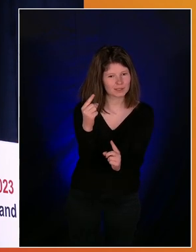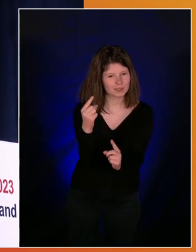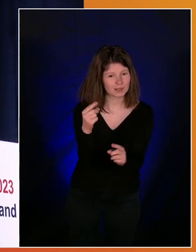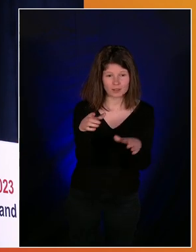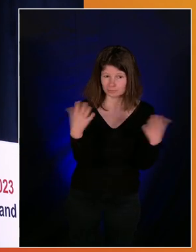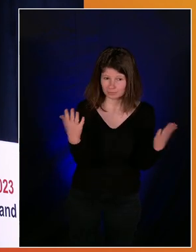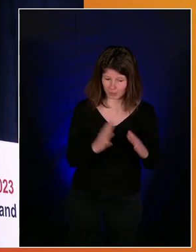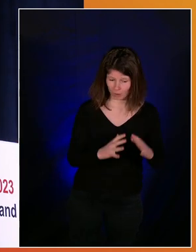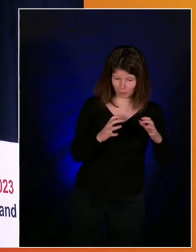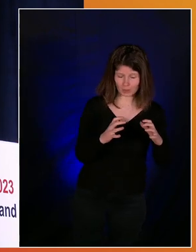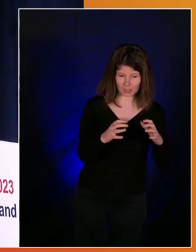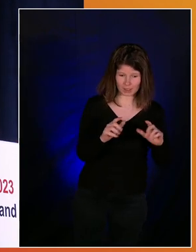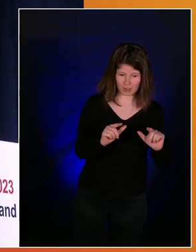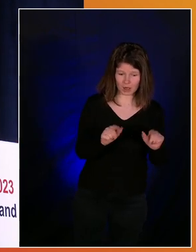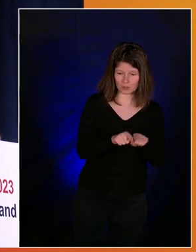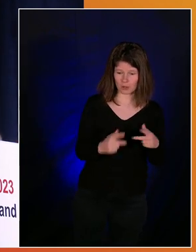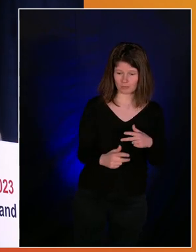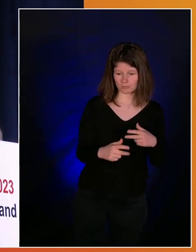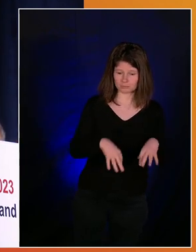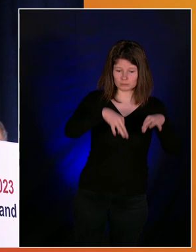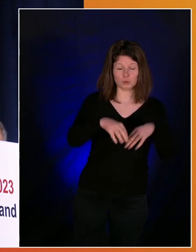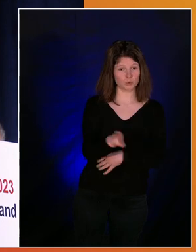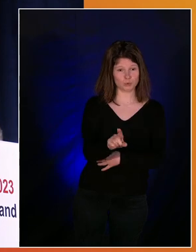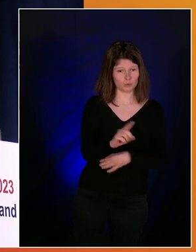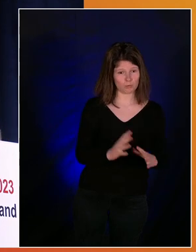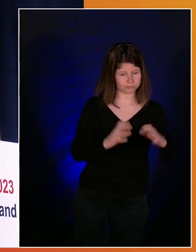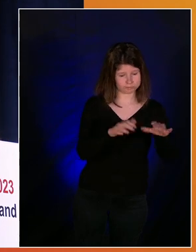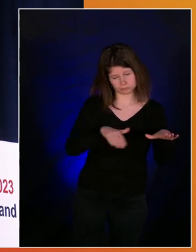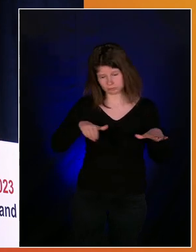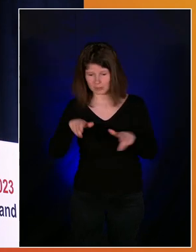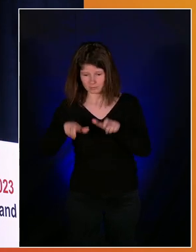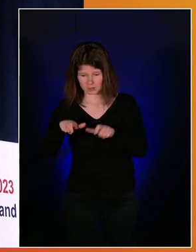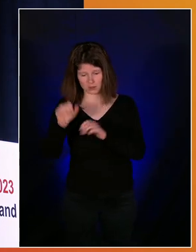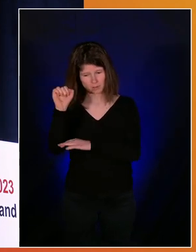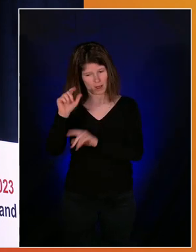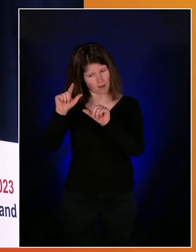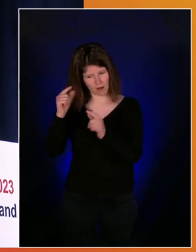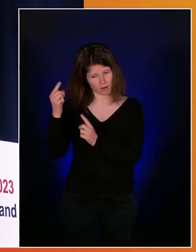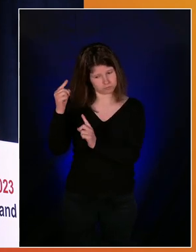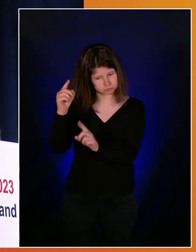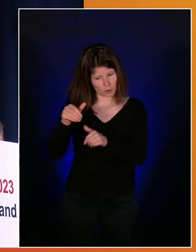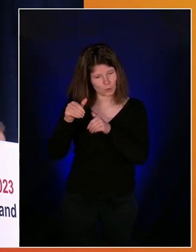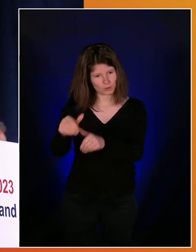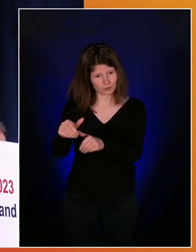ont continué à tenir les piquets de grève pendant notre congrès, à qui il faut qu'on adresse toute notre solidarité.